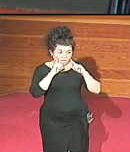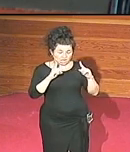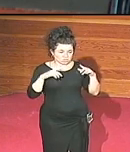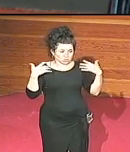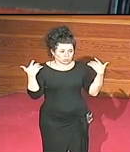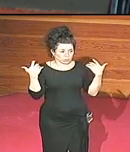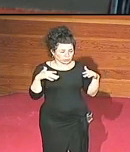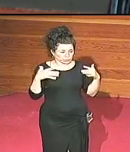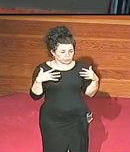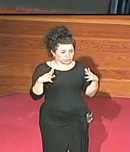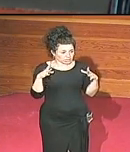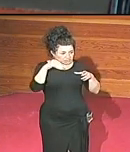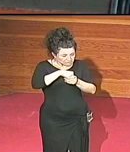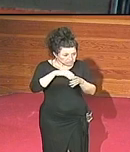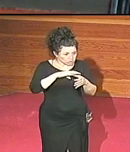ikaragarria, ez? Europar Batasun barruan